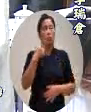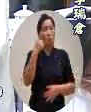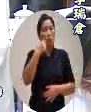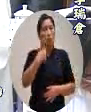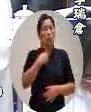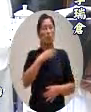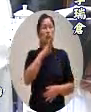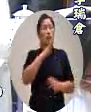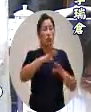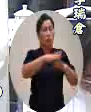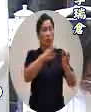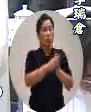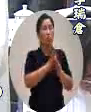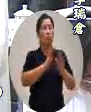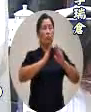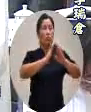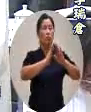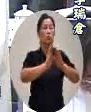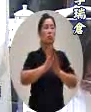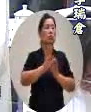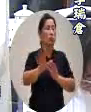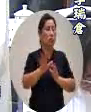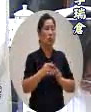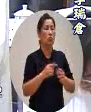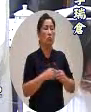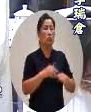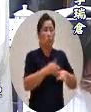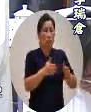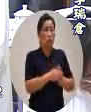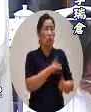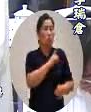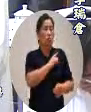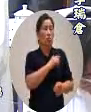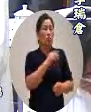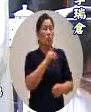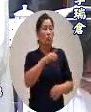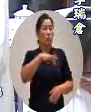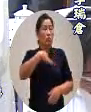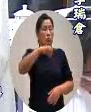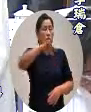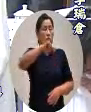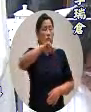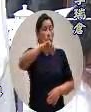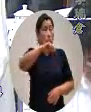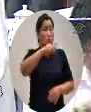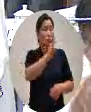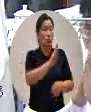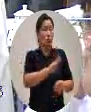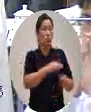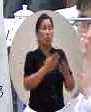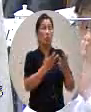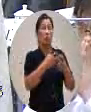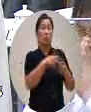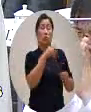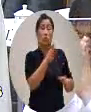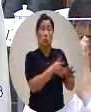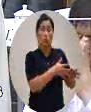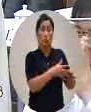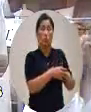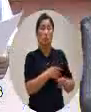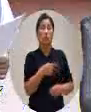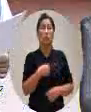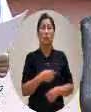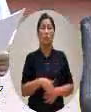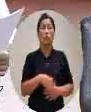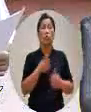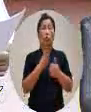是持有的一部分是那個自來自唱的我說我們這邊這裡